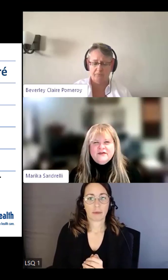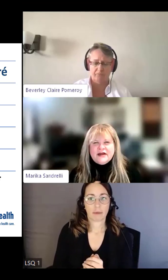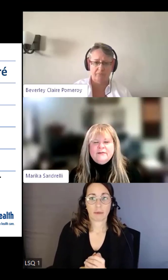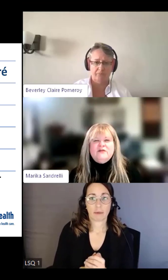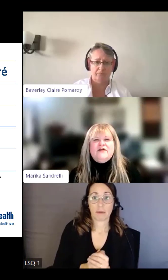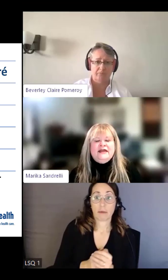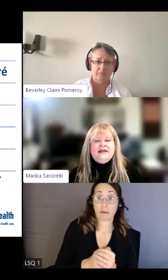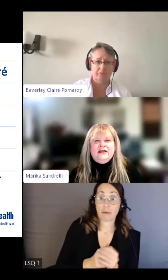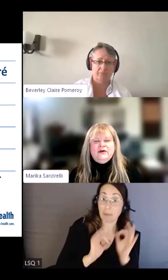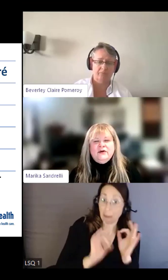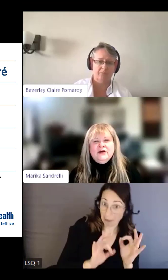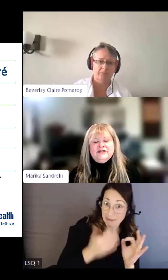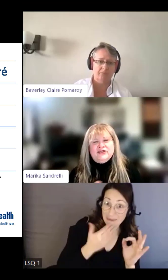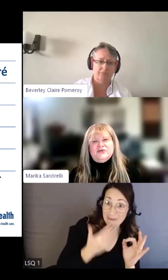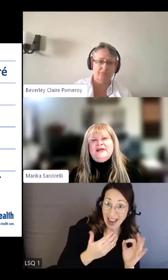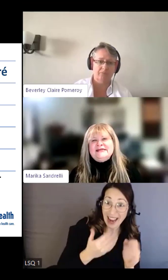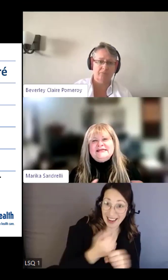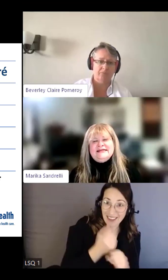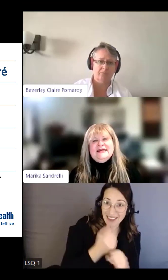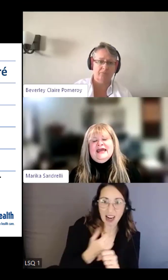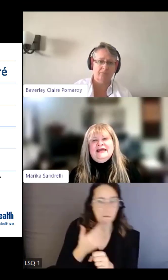c'est vraiment,